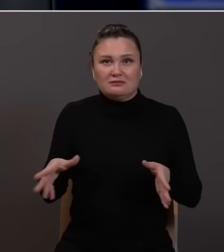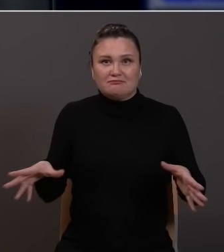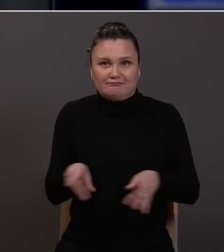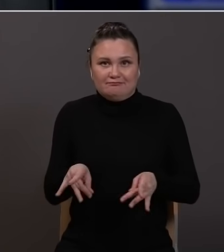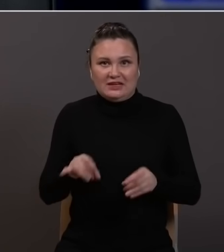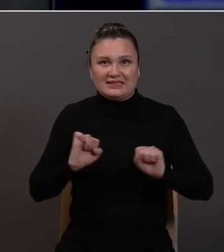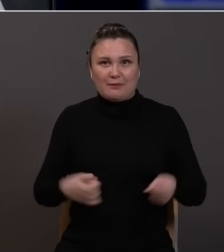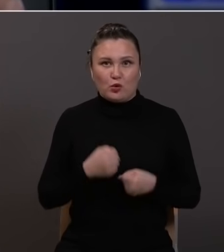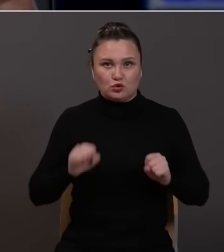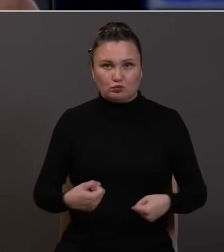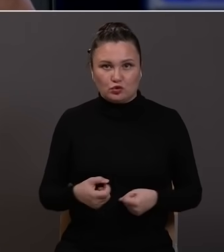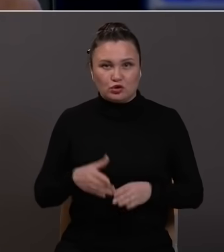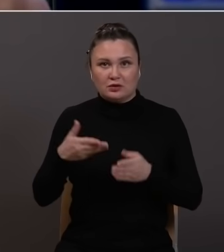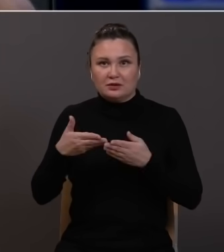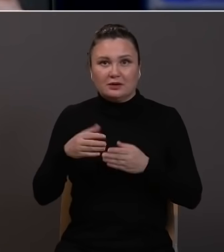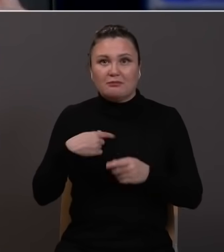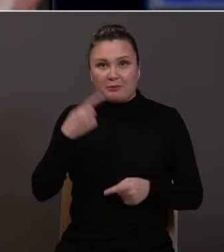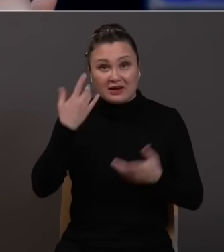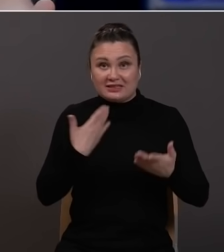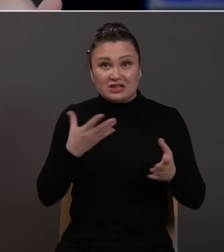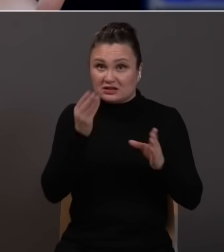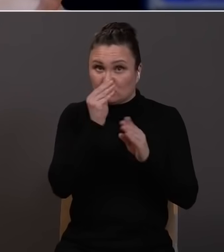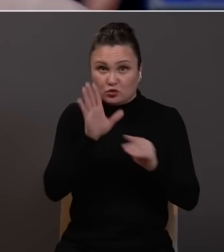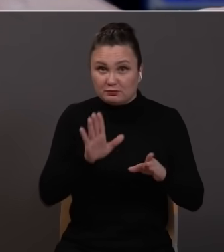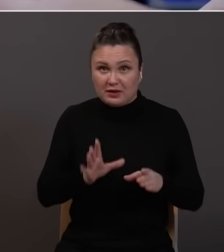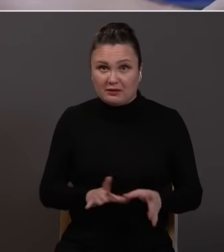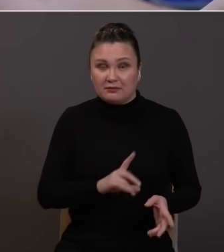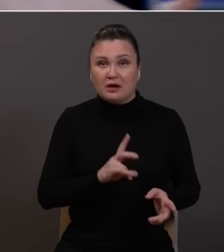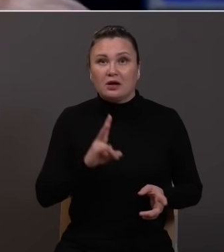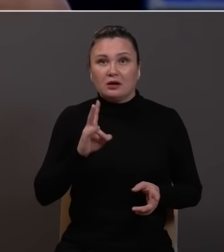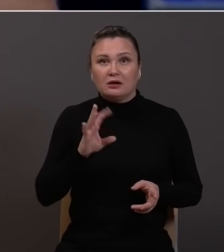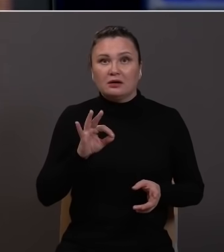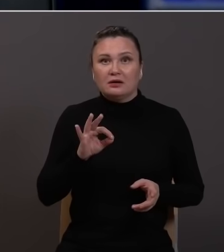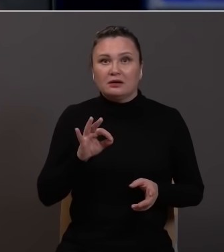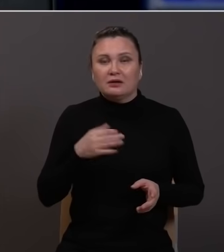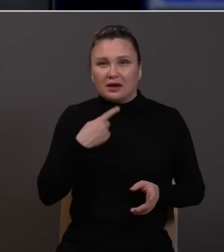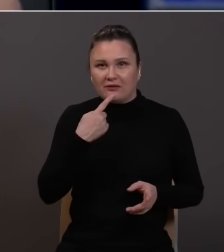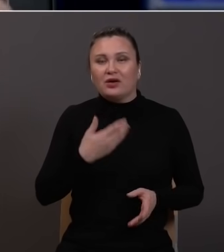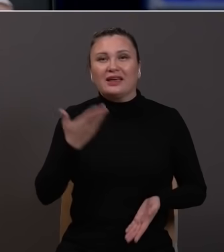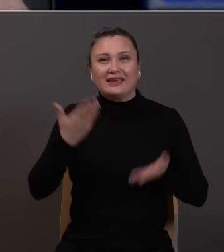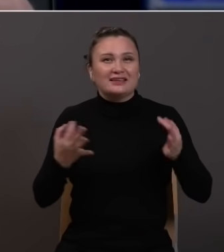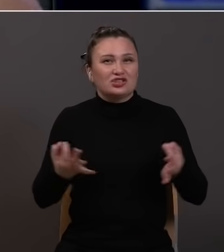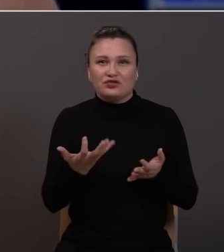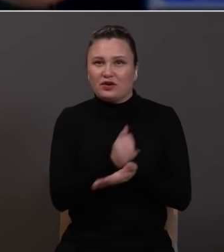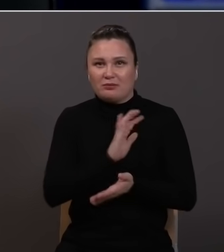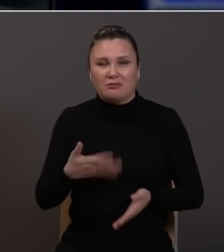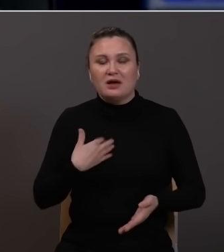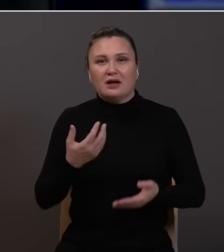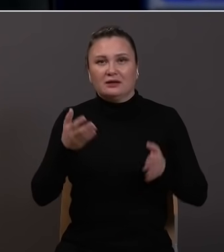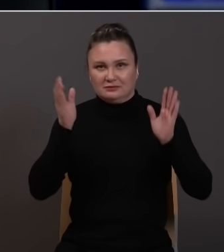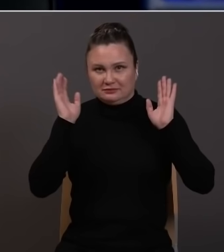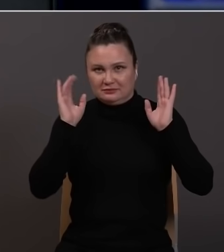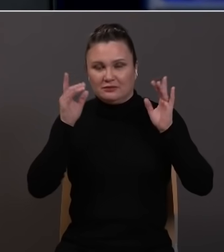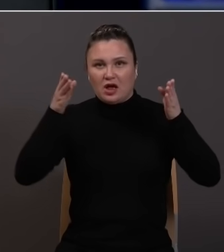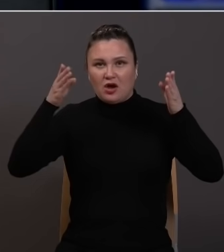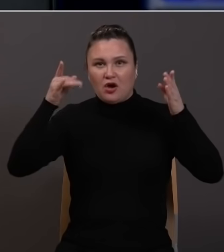общем. И мы понимаем, что если мы сейчас никак не зацепим, но прокатиться на атомном ледоколе, я говорю: ребят, если ничего не получится, мы прямо опускаем